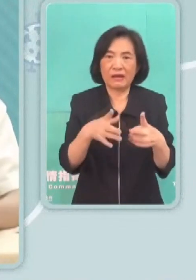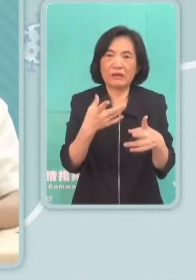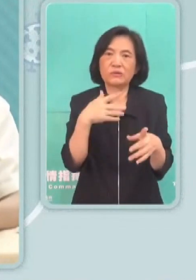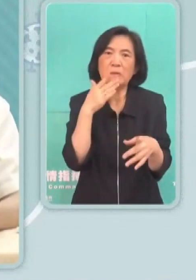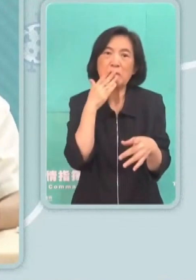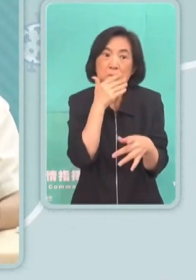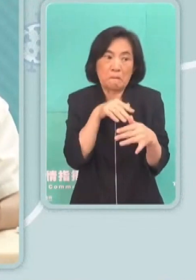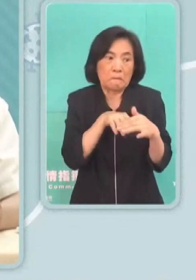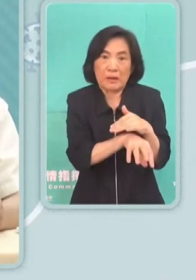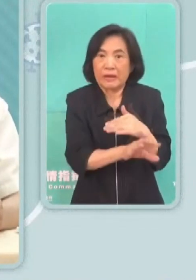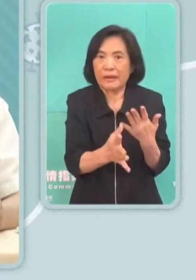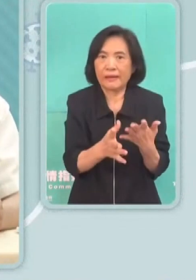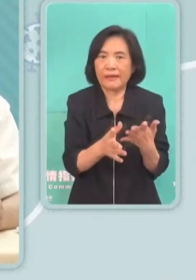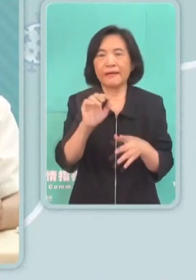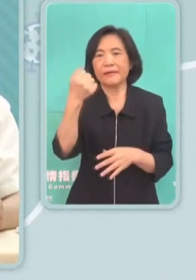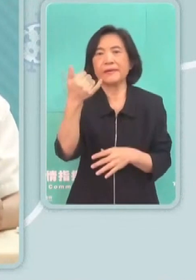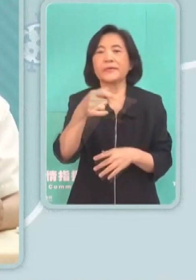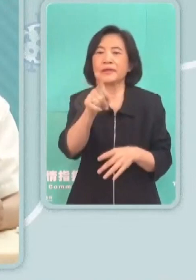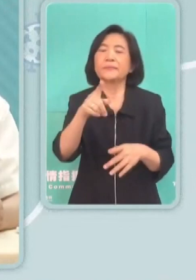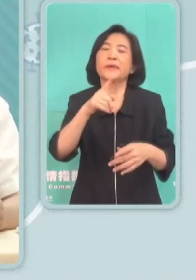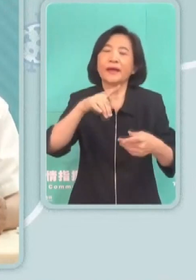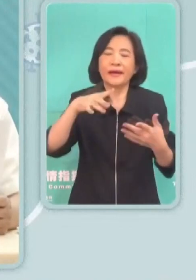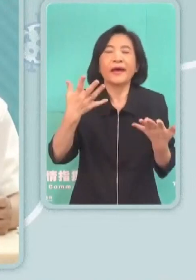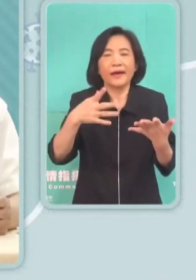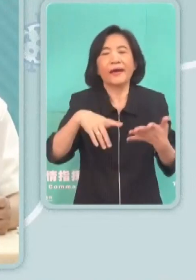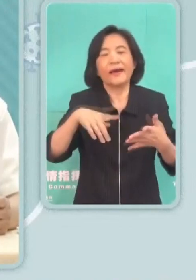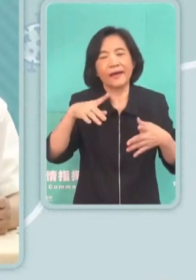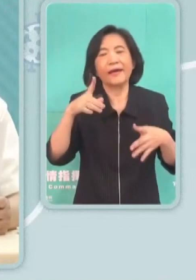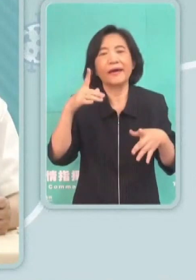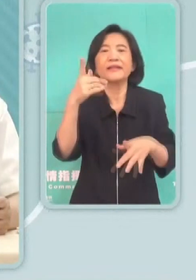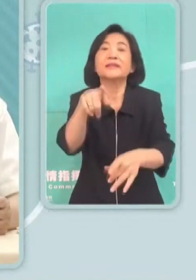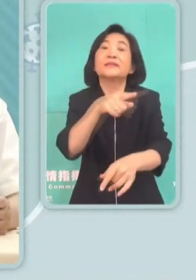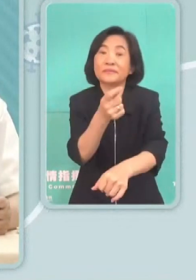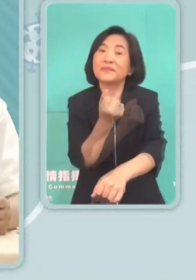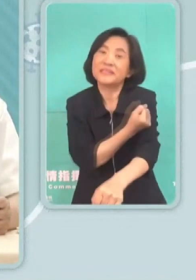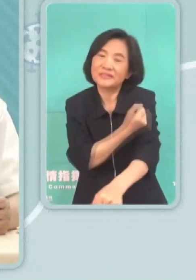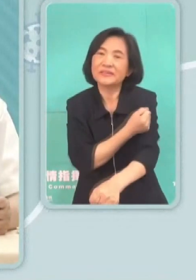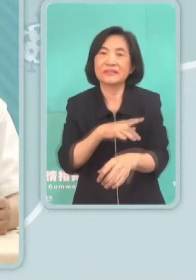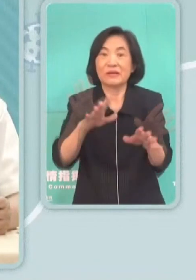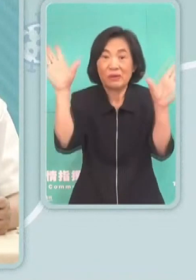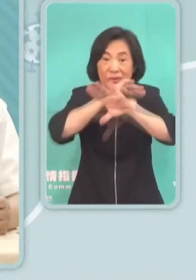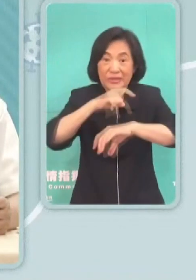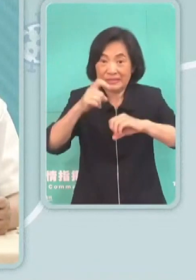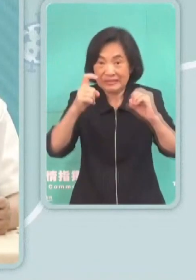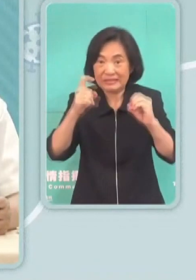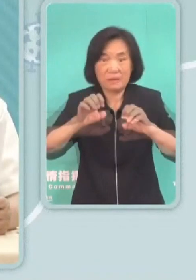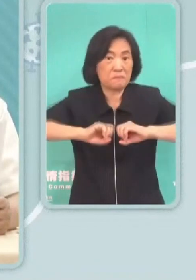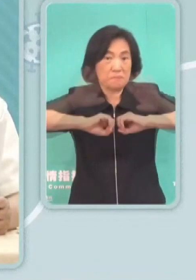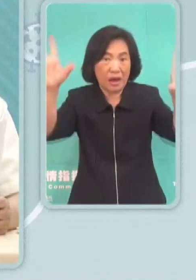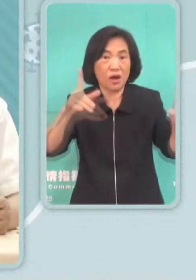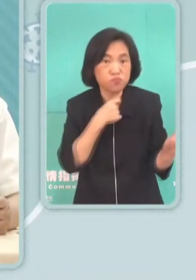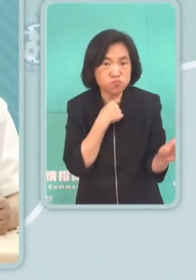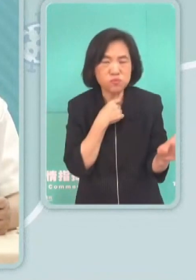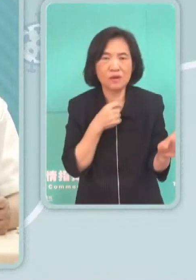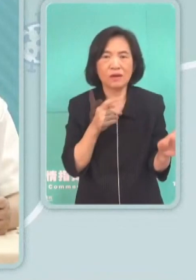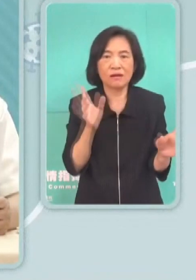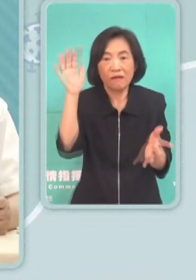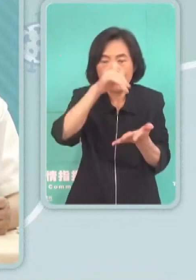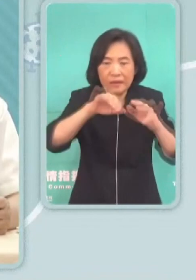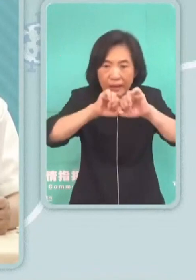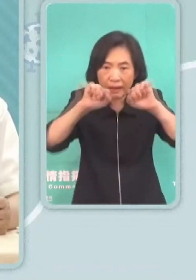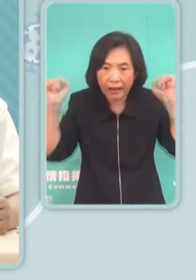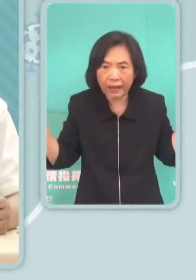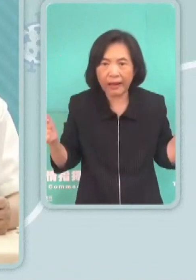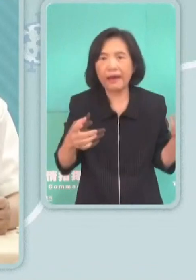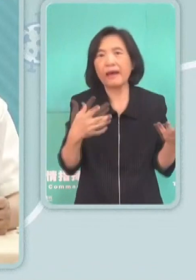苗，就是这样的。议员也在辛苦了哈，晚上10点要发这个发这个新闻稿哈，结果当然不